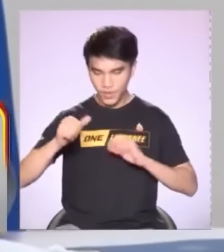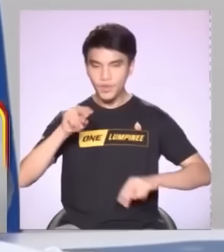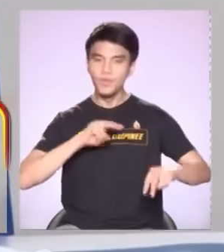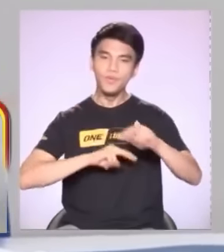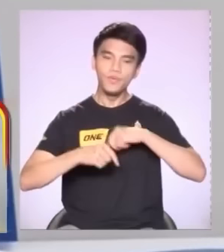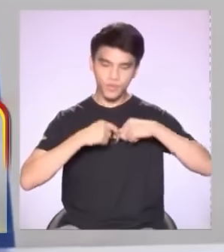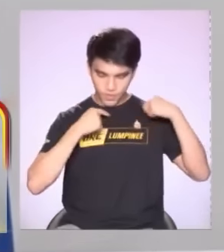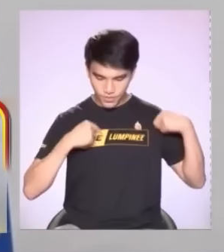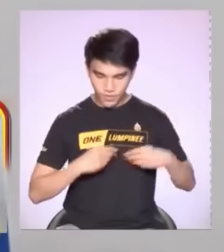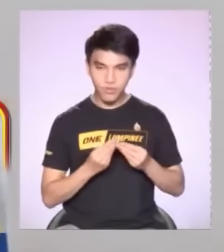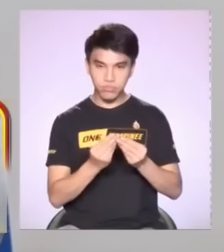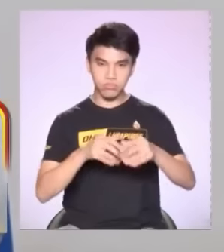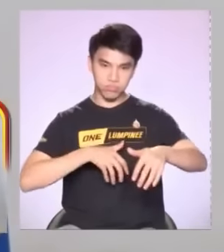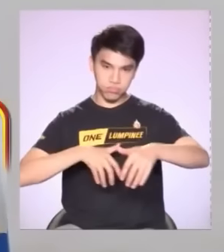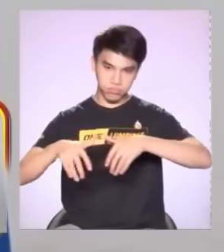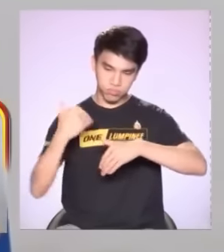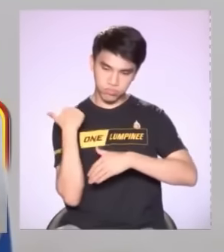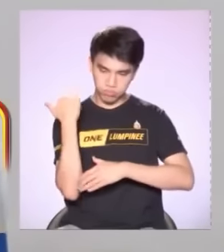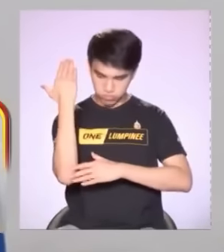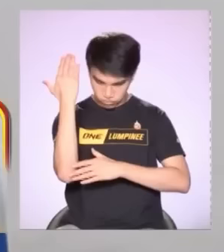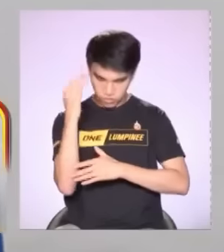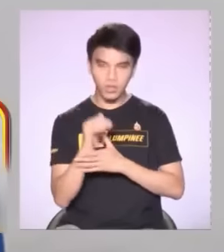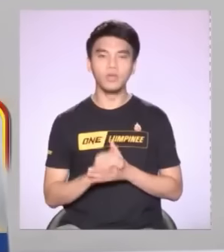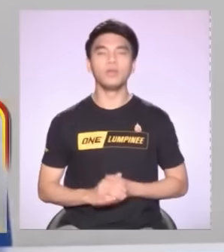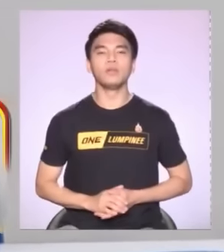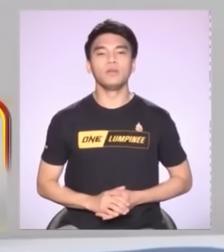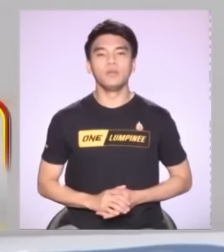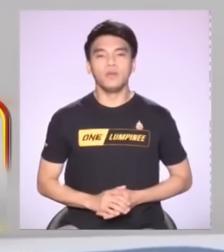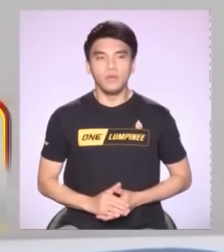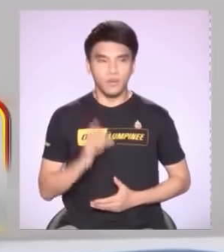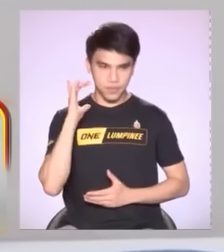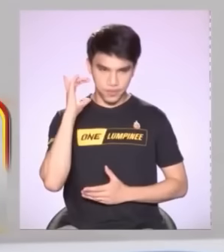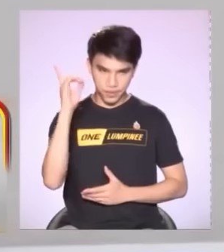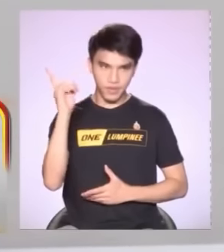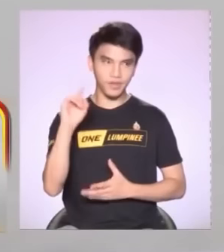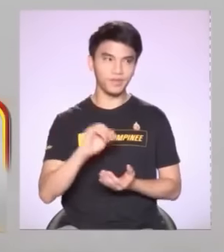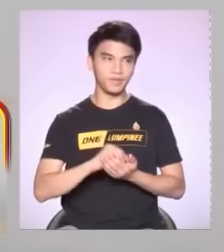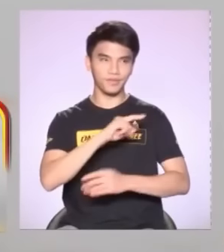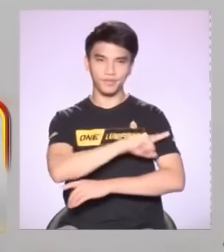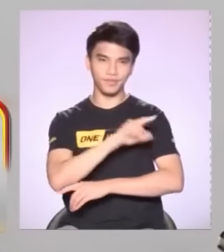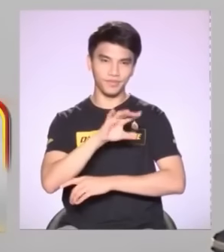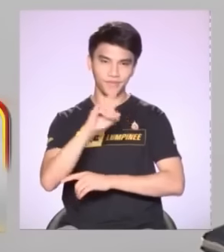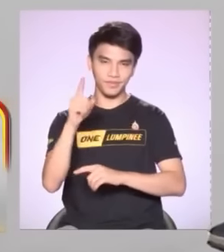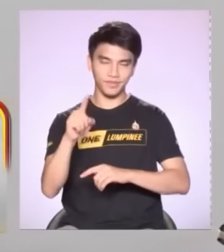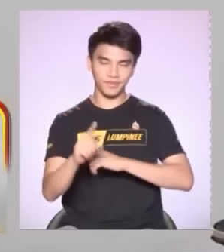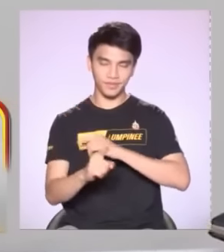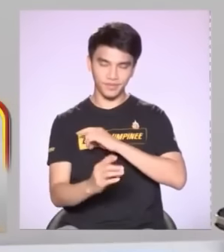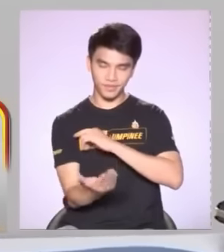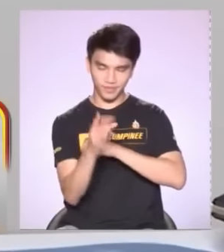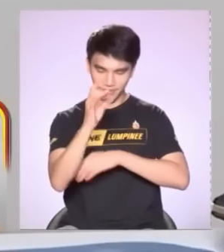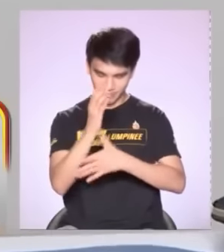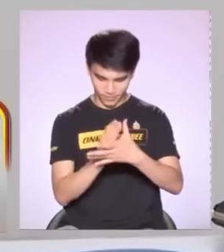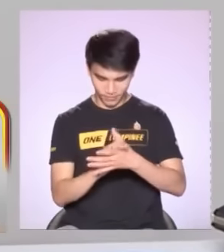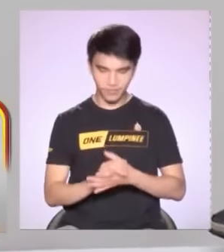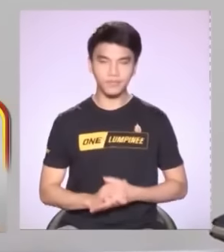ฟูไปให้กำลังใจทั้งชาวบ้านแล้วก็จิตอาสาในพื้นที่ด้วยค่ะส่วนวันพรุ่งนี้นะคะ 28กันยายน 88:30นจะ